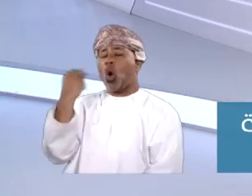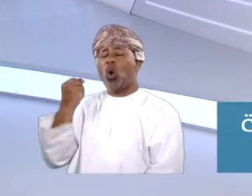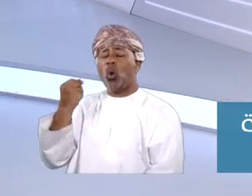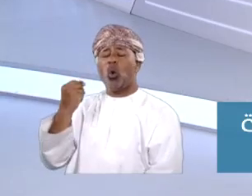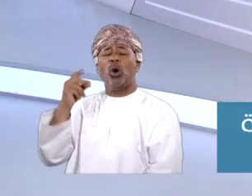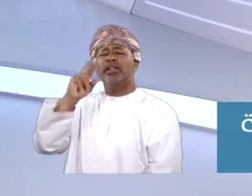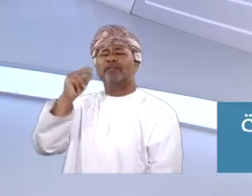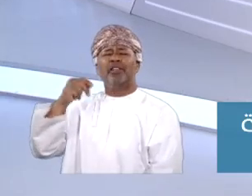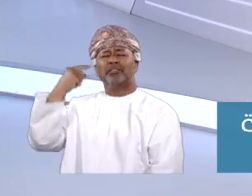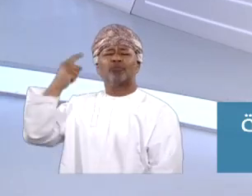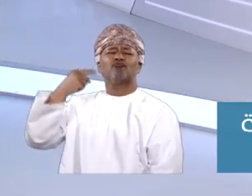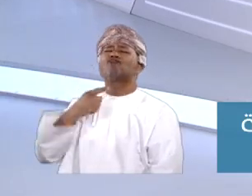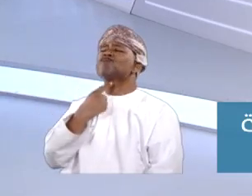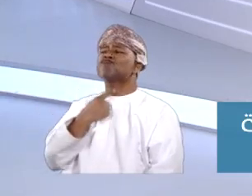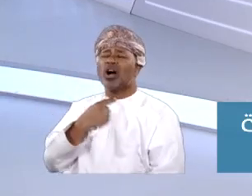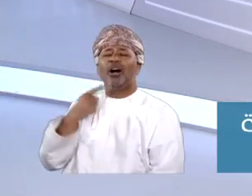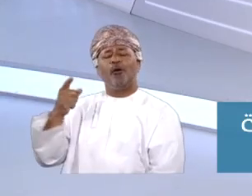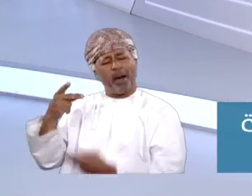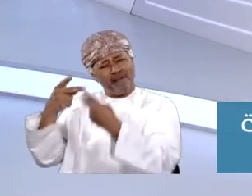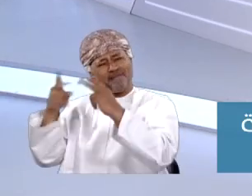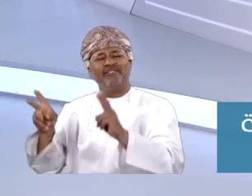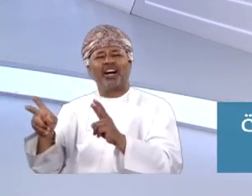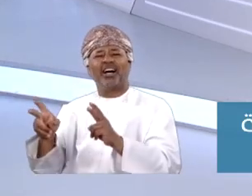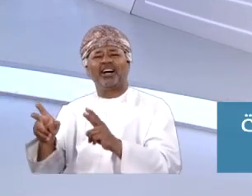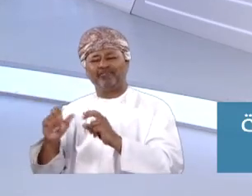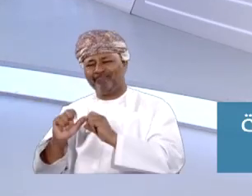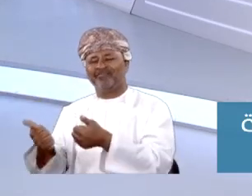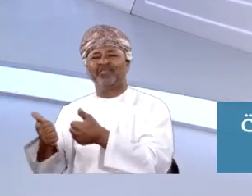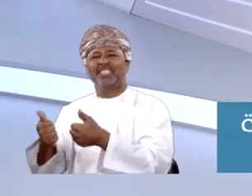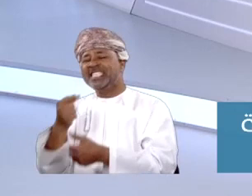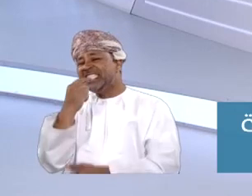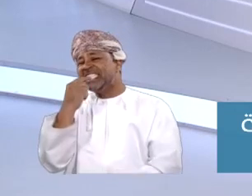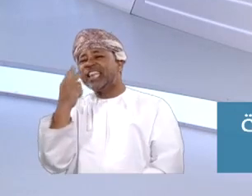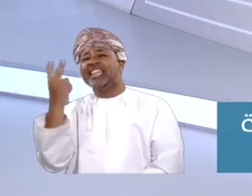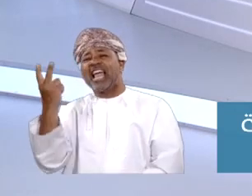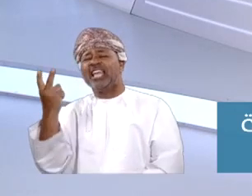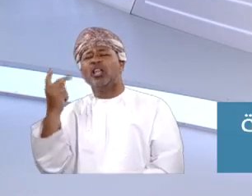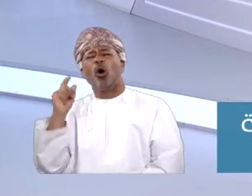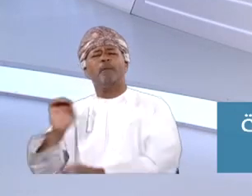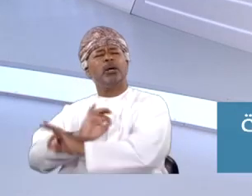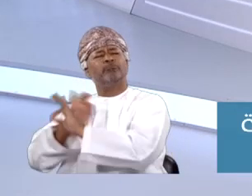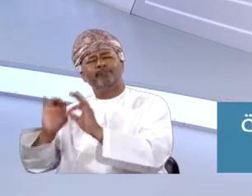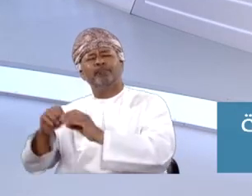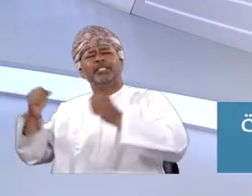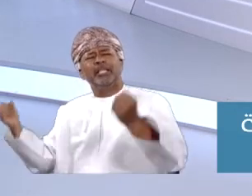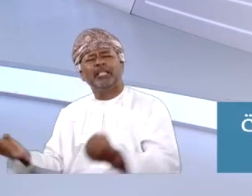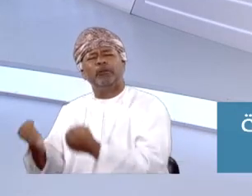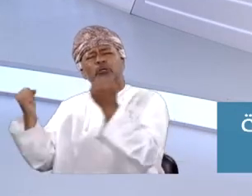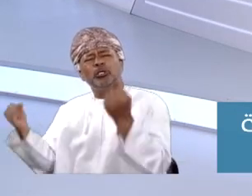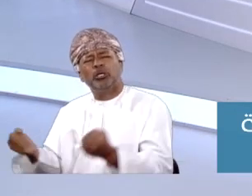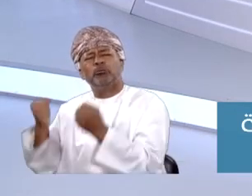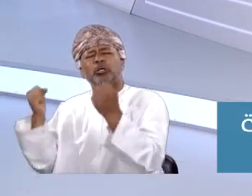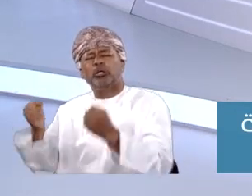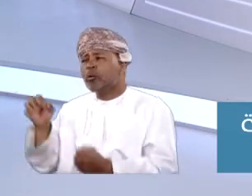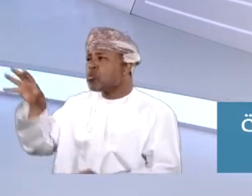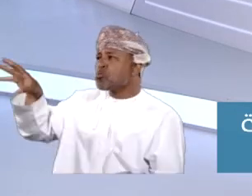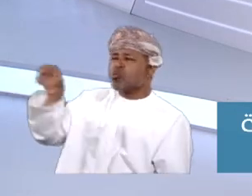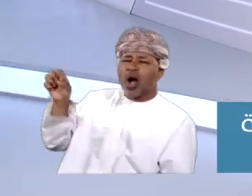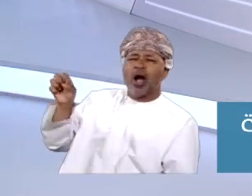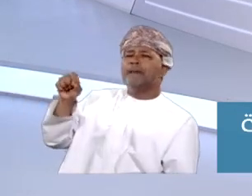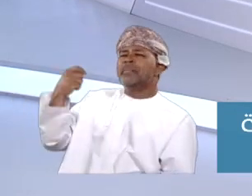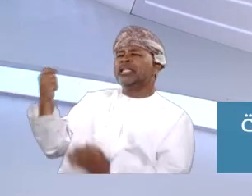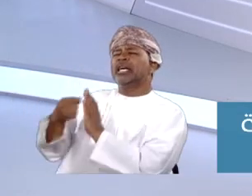حلم قديم وتم تحقيقه، حيث مرت سنتان على تحضير هذه المسرحية المستوحاة من